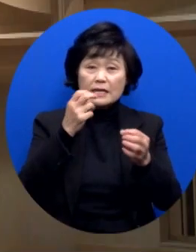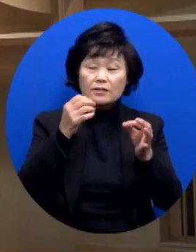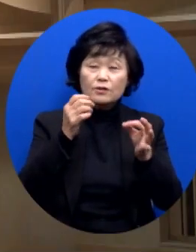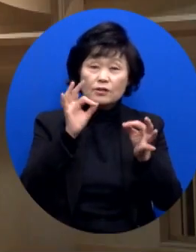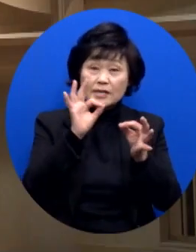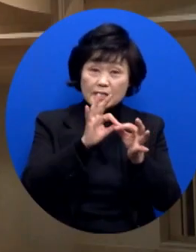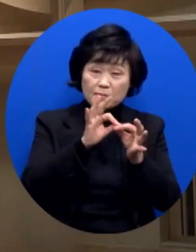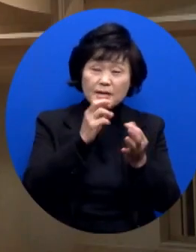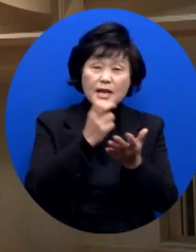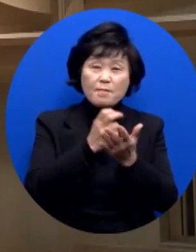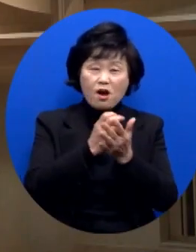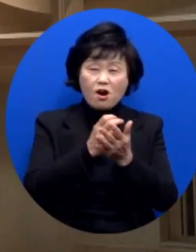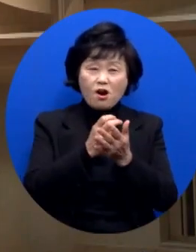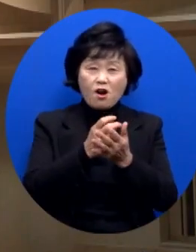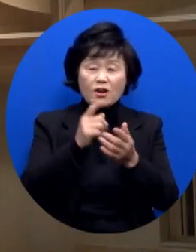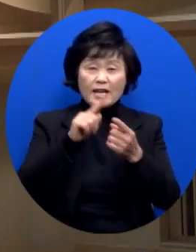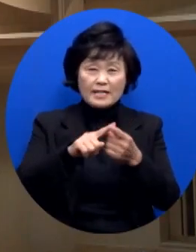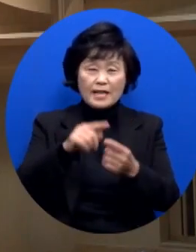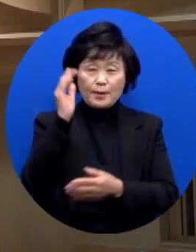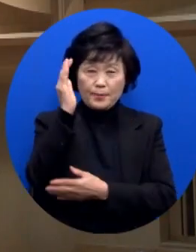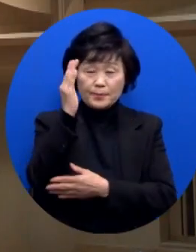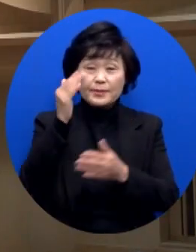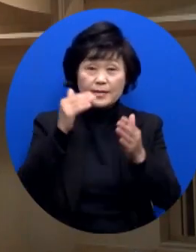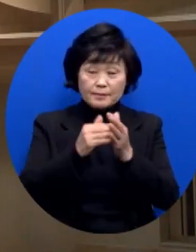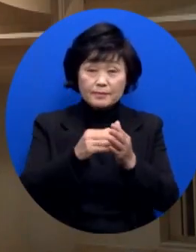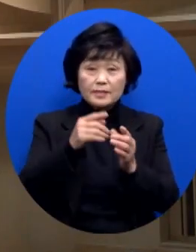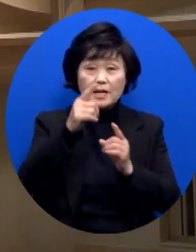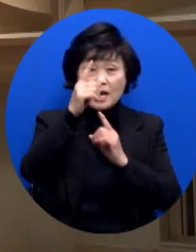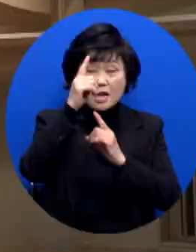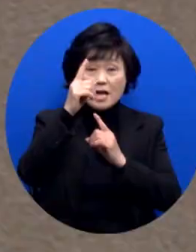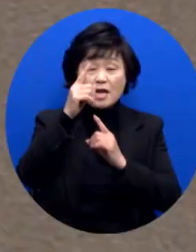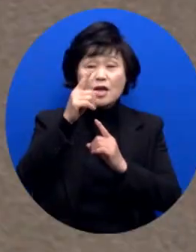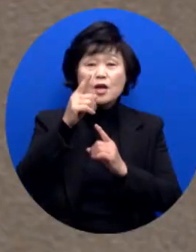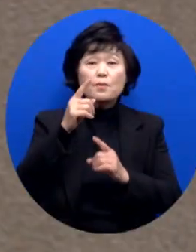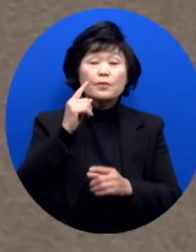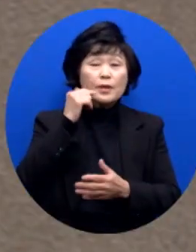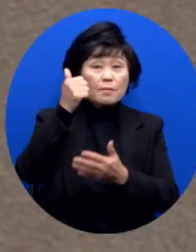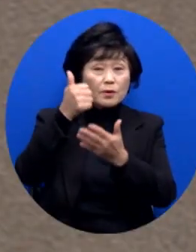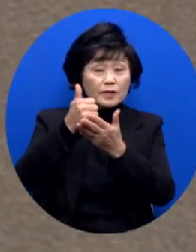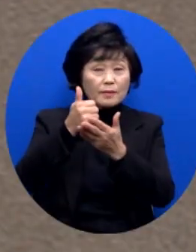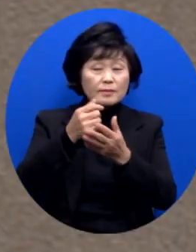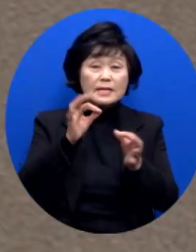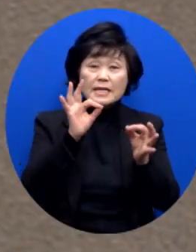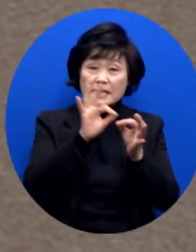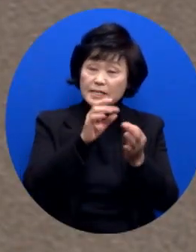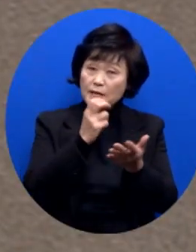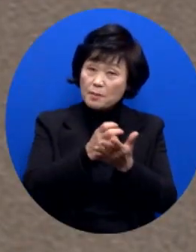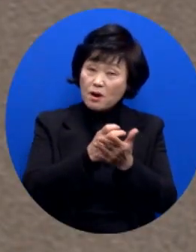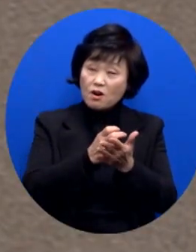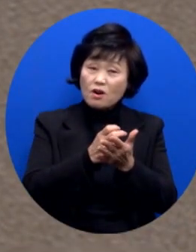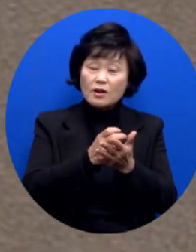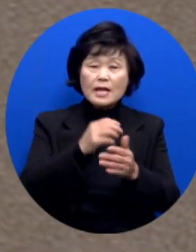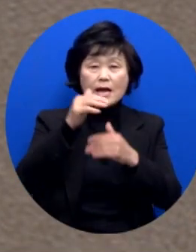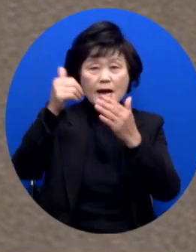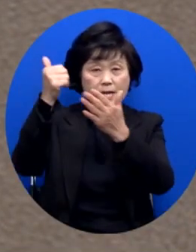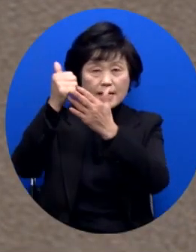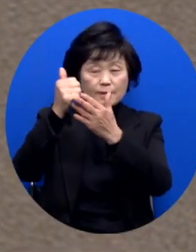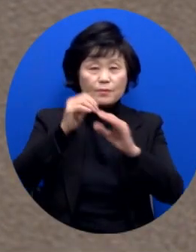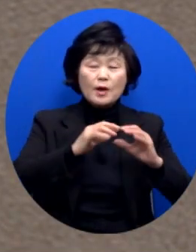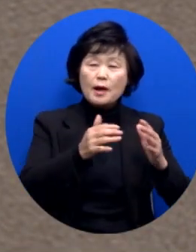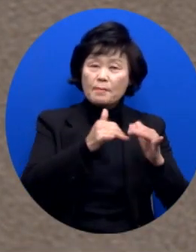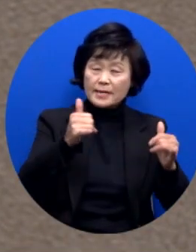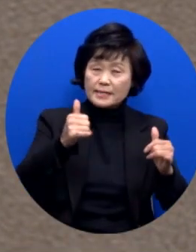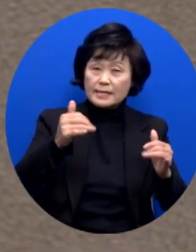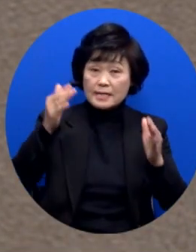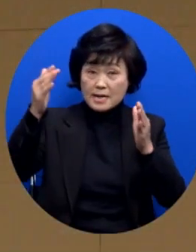진행했습니다. 세문안교회 이상학 목사는 십계명은 하나님과 백성 사이의 언약이라며 전능하신